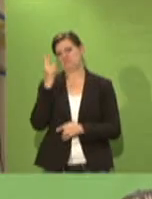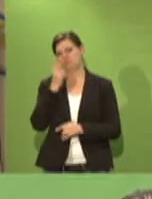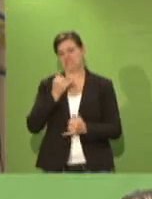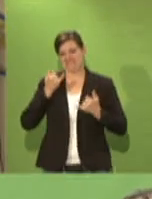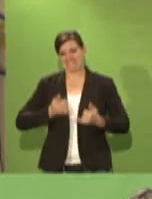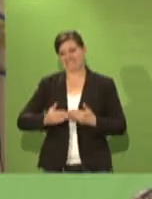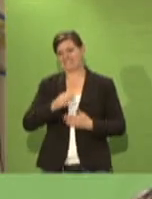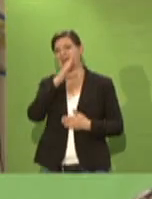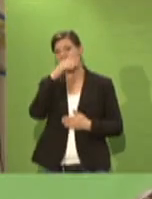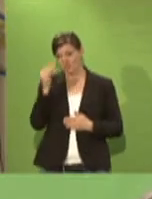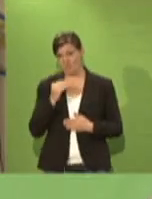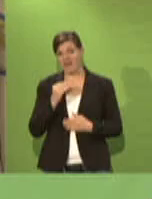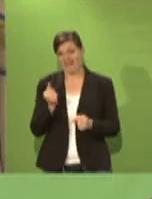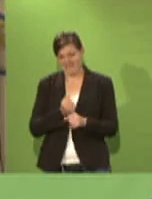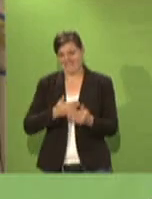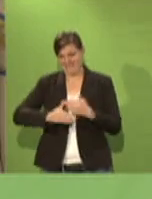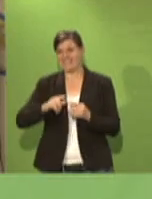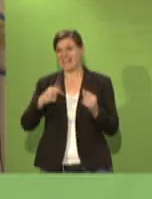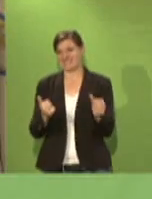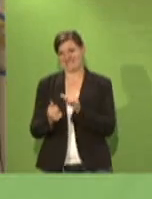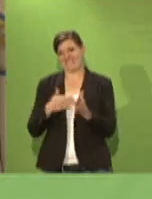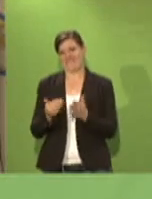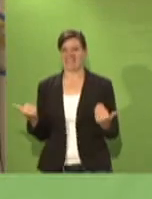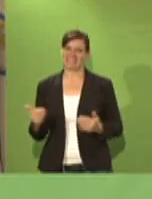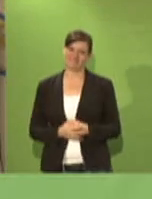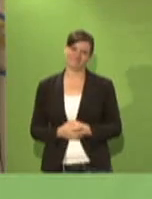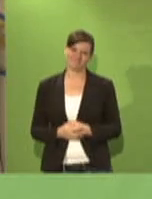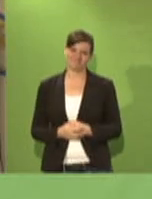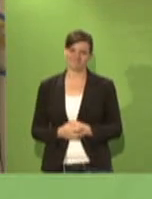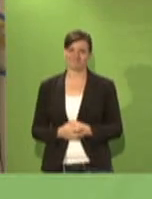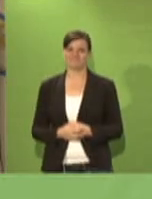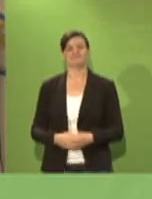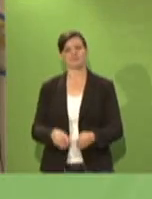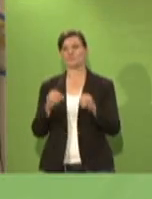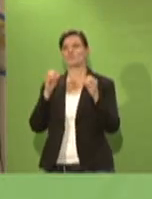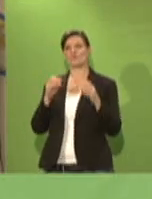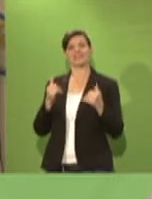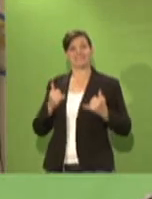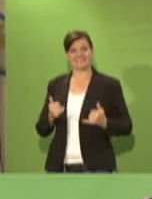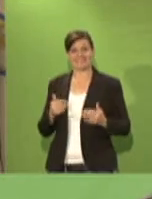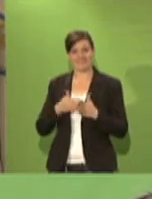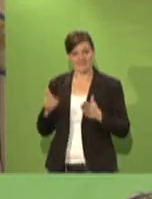und dann geht's damit weiter. Okay, jetzt geht's weiter sozusagen